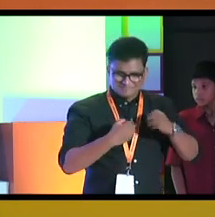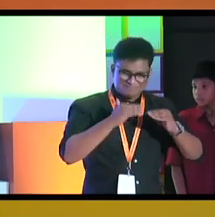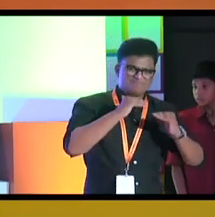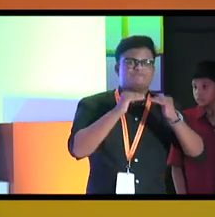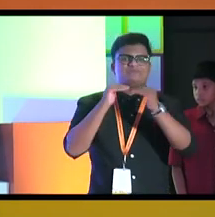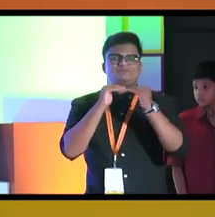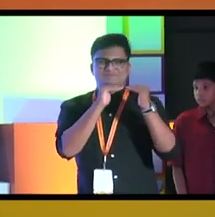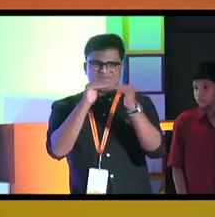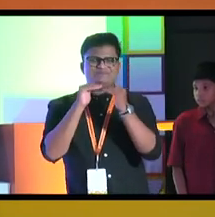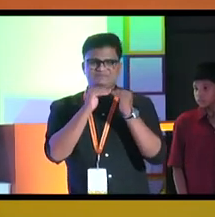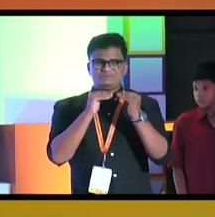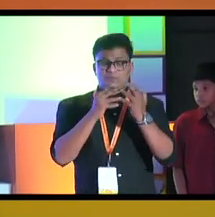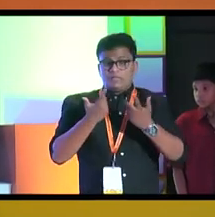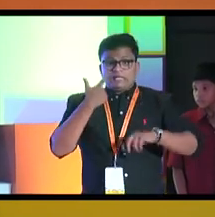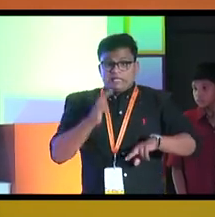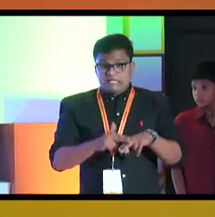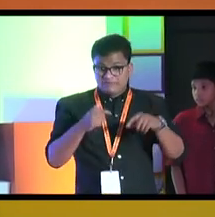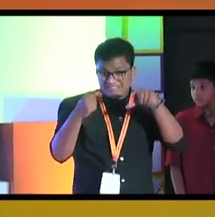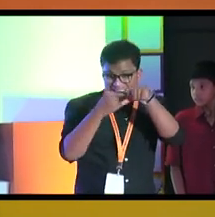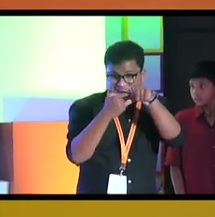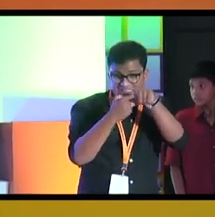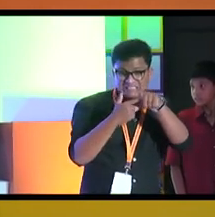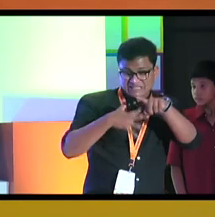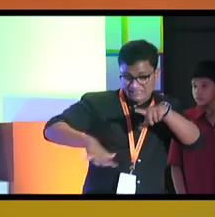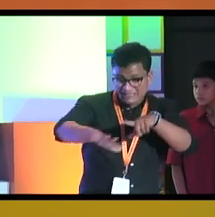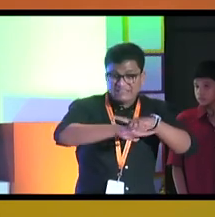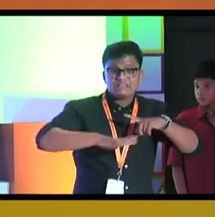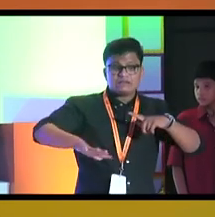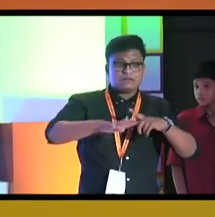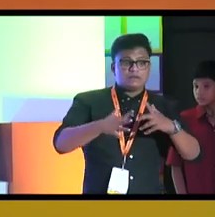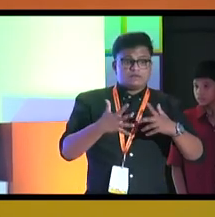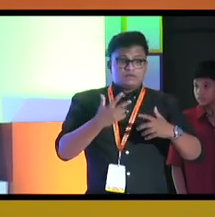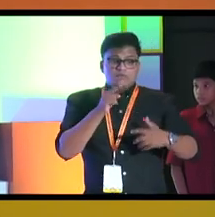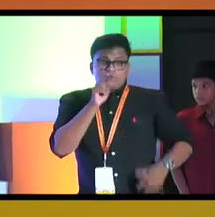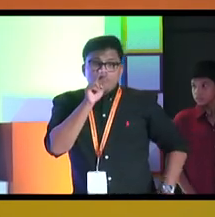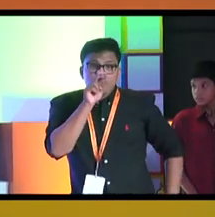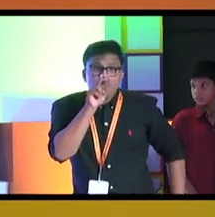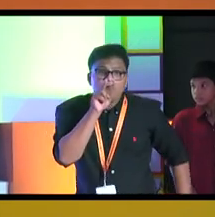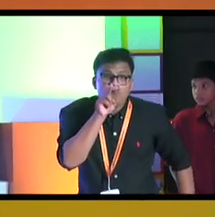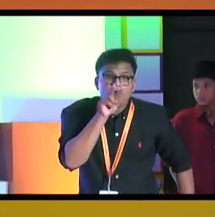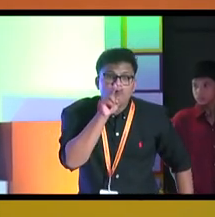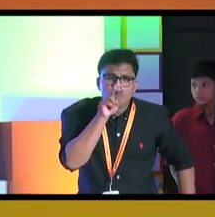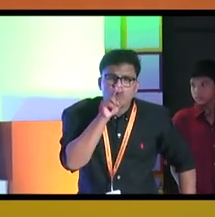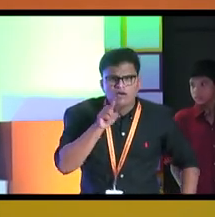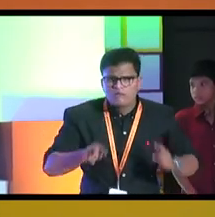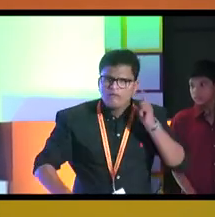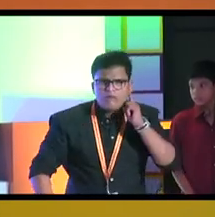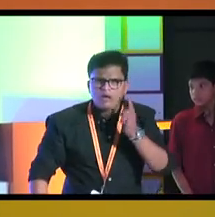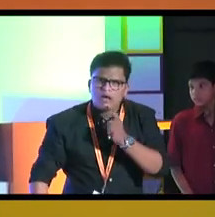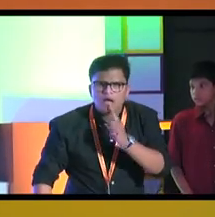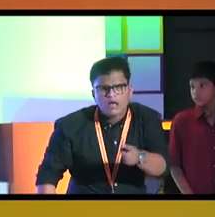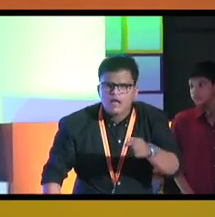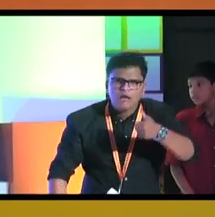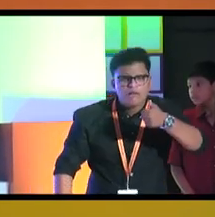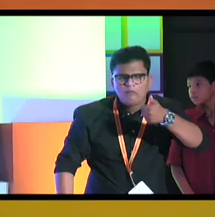ki ki beta jab prakriti ne agar tumhe dekhne ki taqat nahi diye to sunne aur sunghne ki taqat bahut zyada